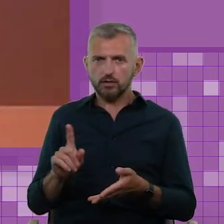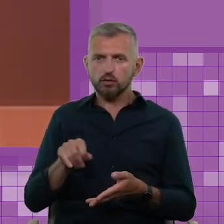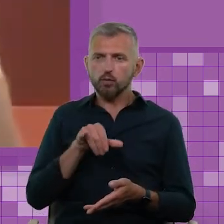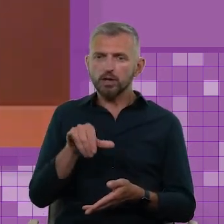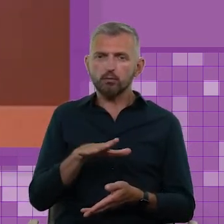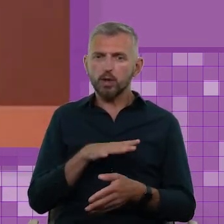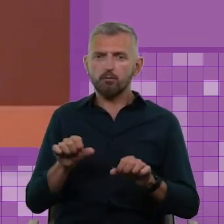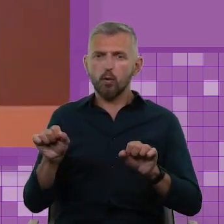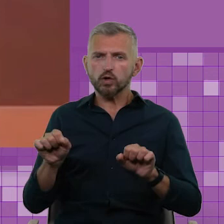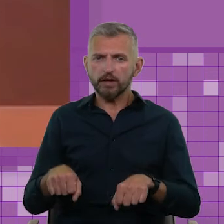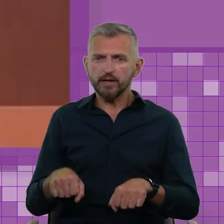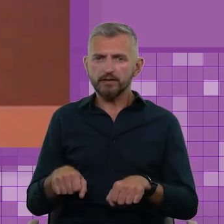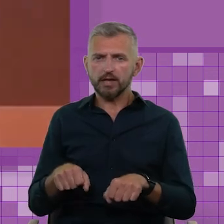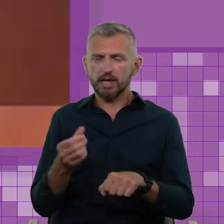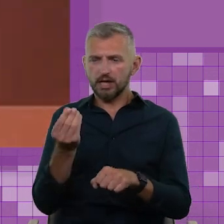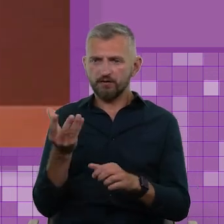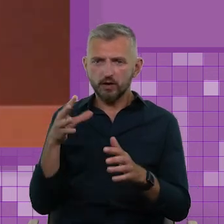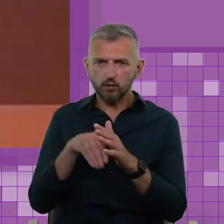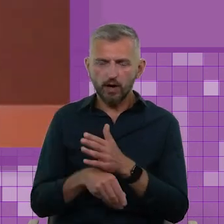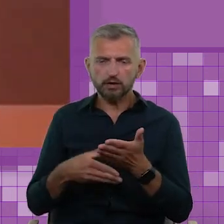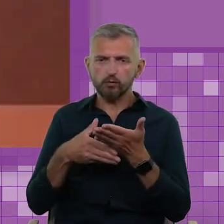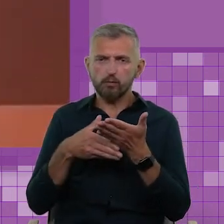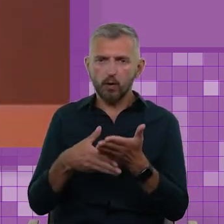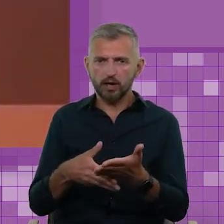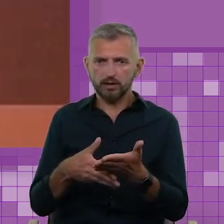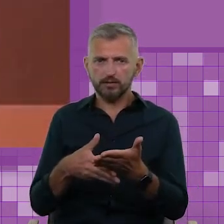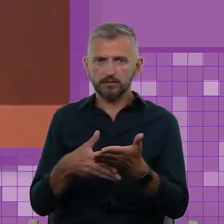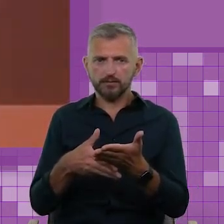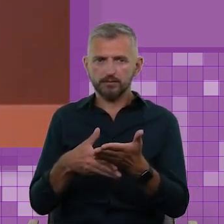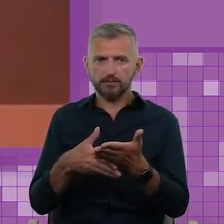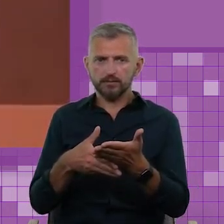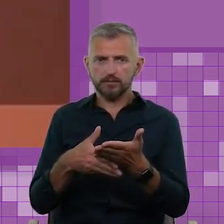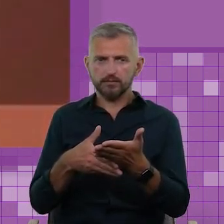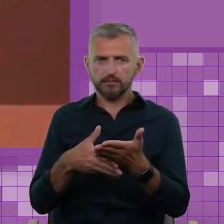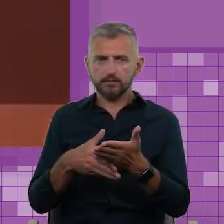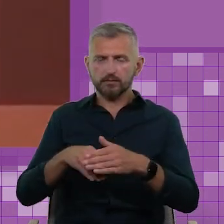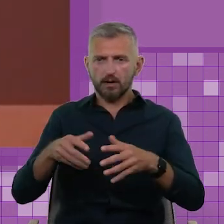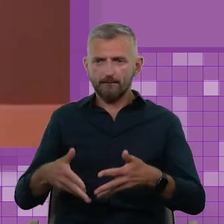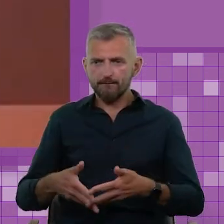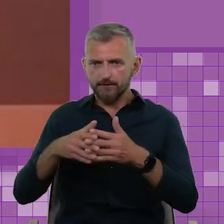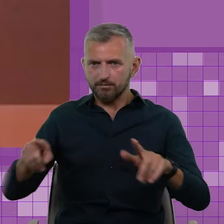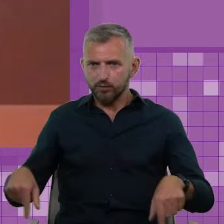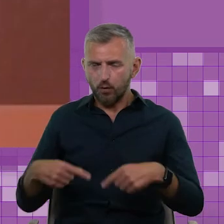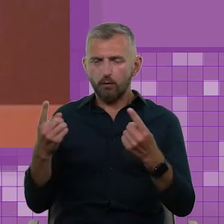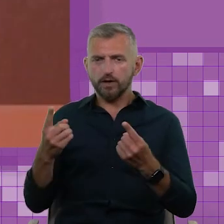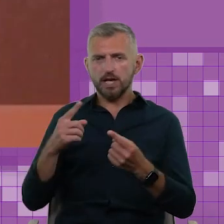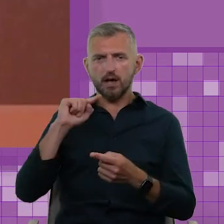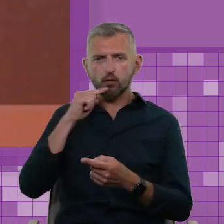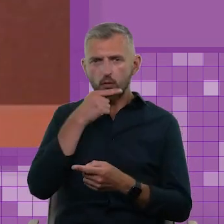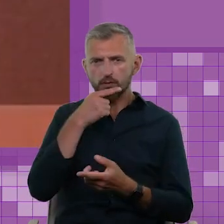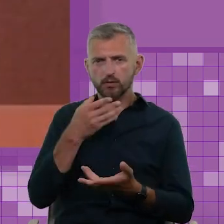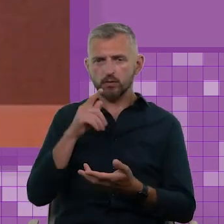була можливість інвестувати та допомагати ребілдинг, так, відбудовувати